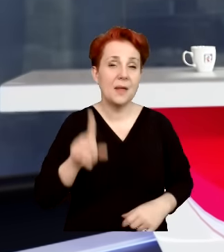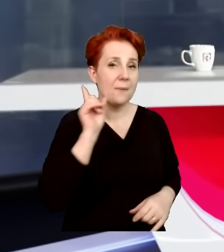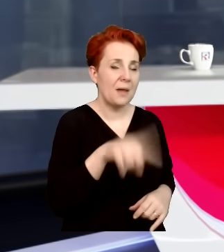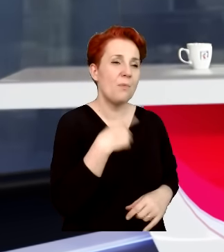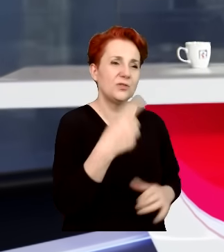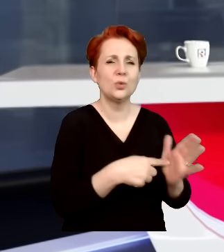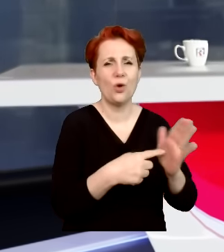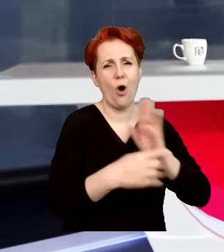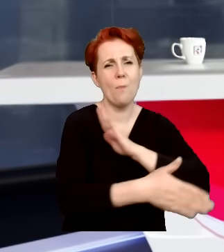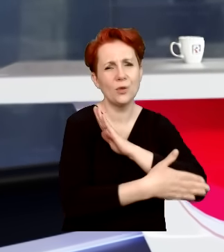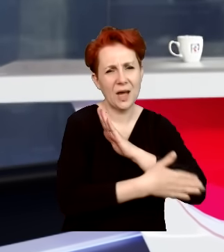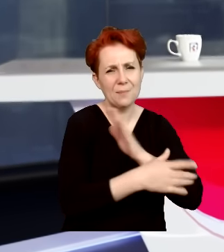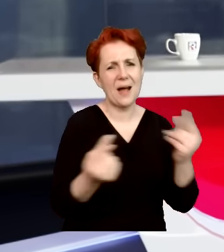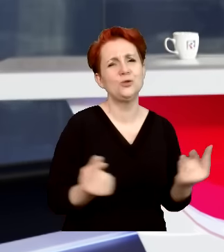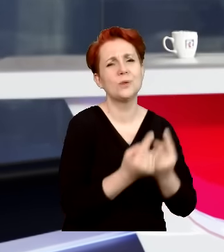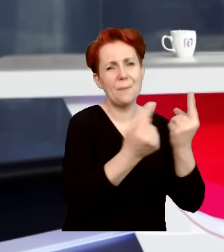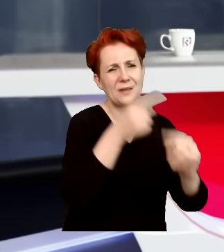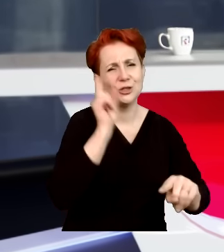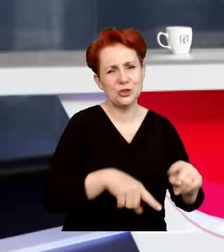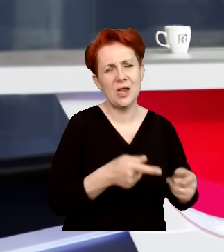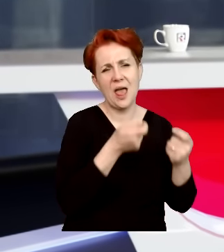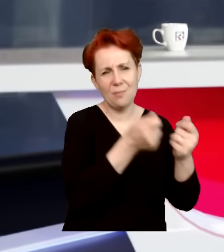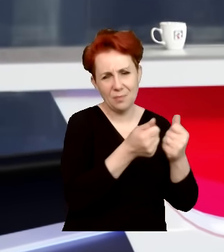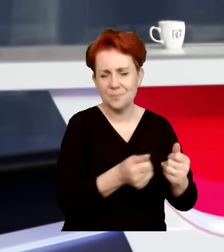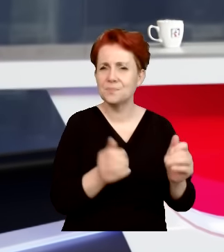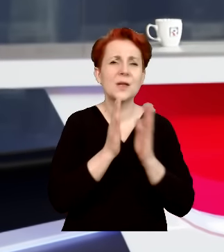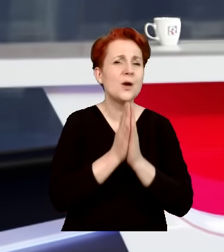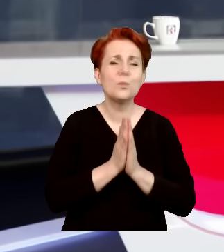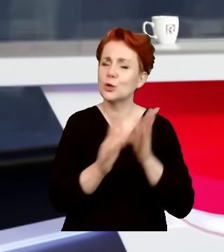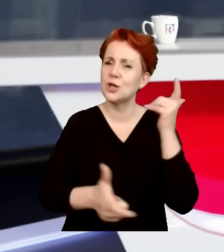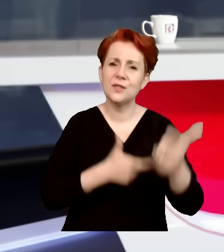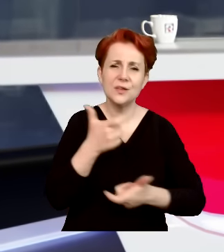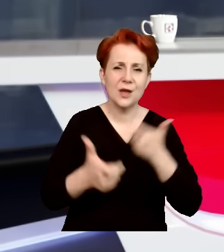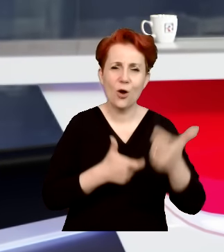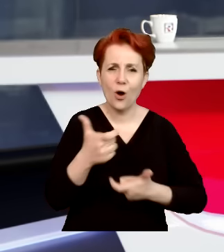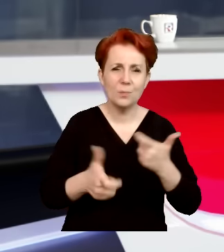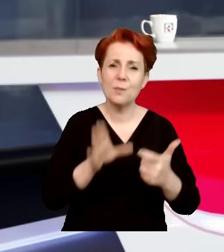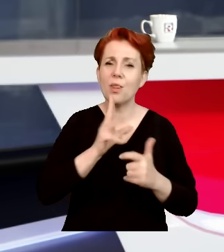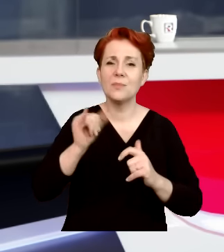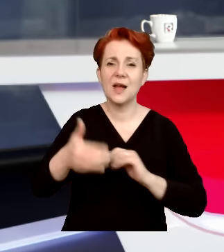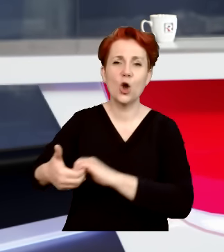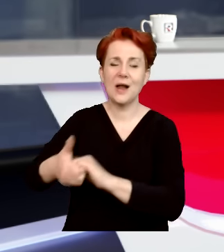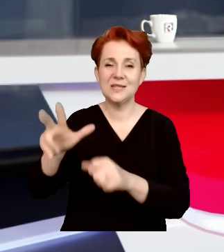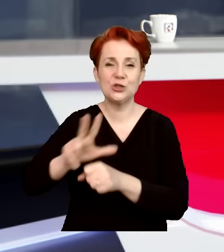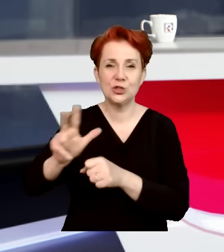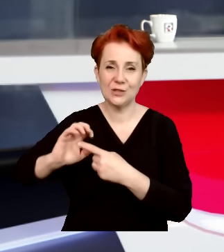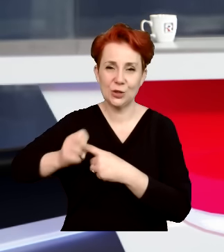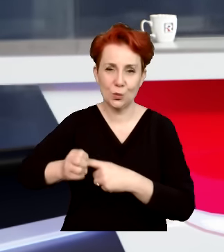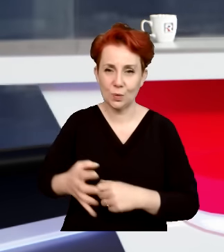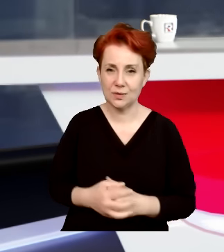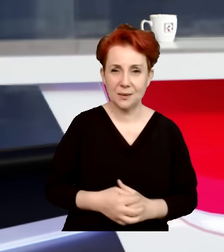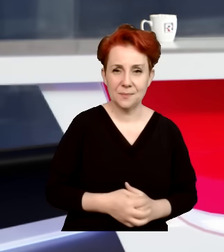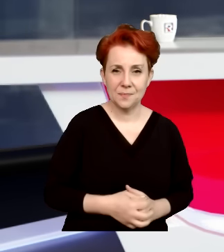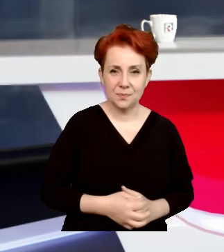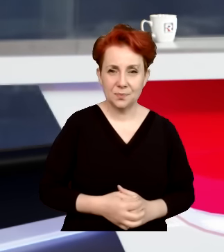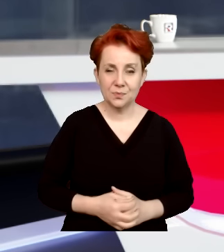Podkarpaciu. Jednak proszę nie iść tą drogą, którą idzie koalicja 13 grudnia, a jednak oceniam, że to nie jest przypadkowy strzał. Dawanie wozów